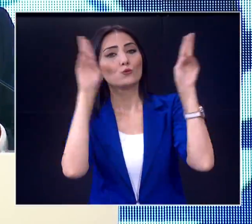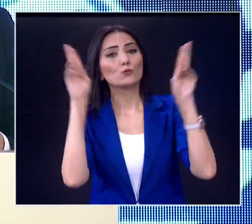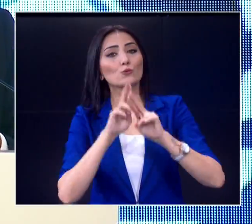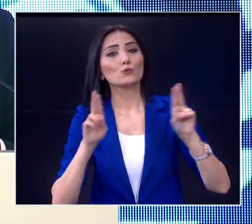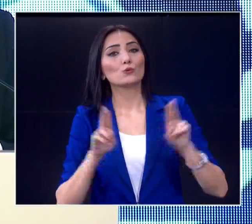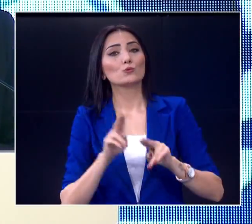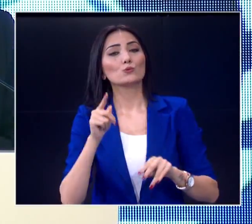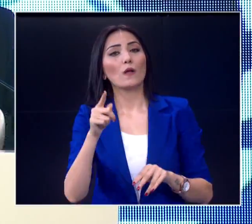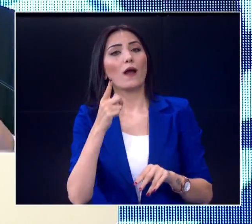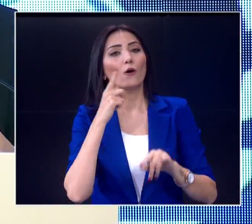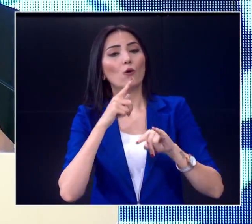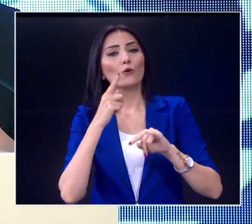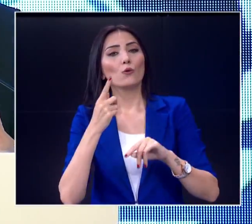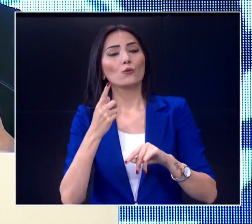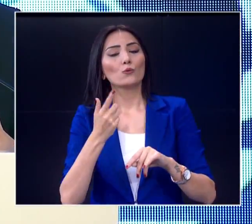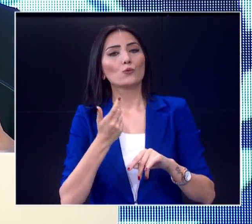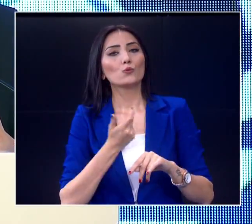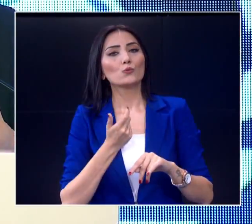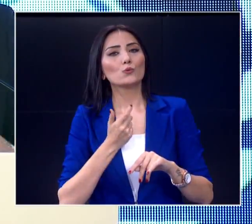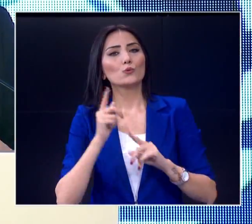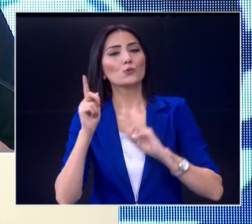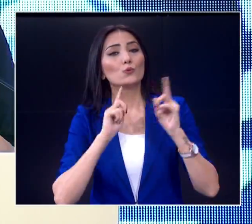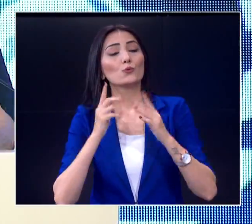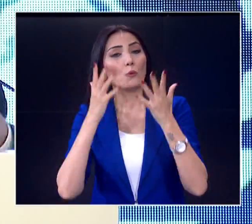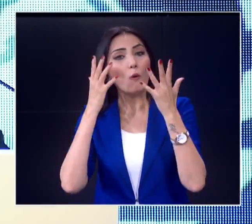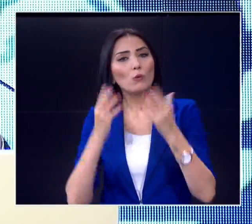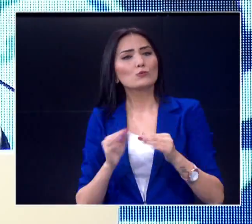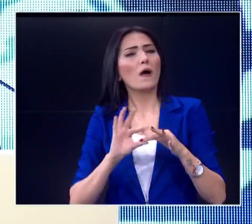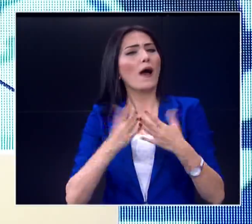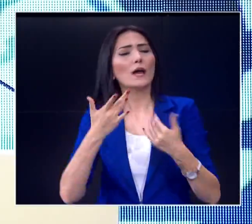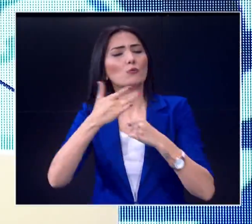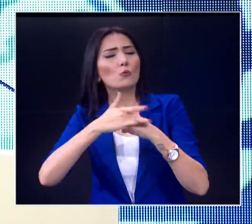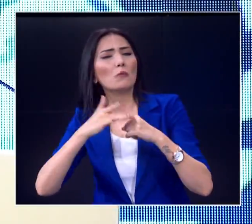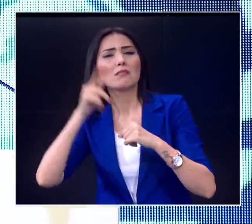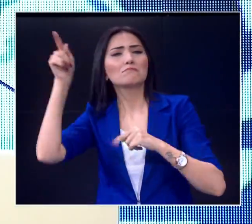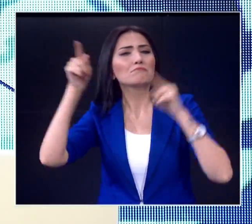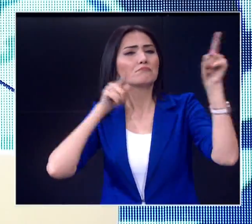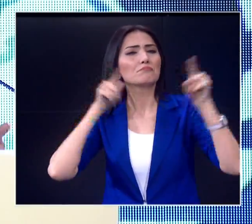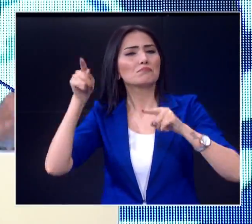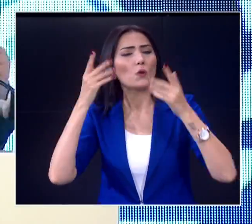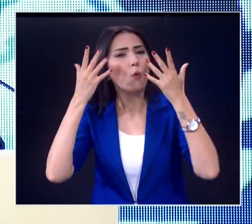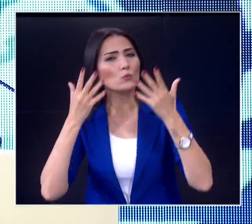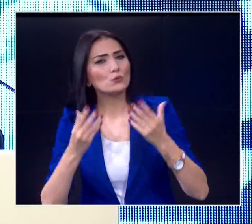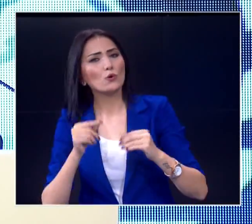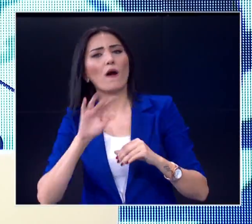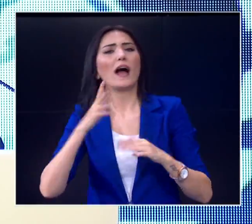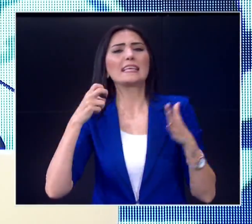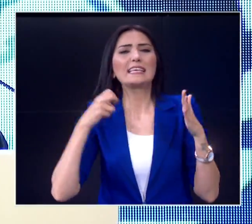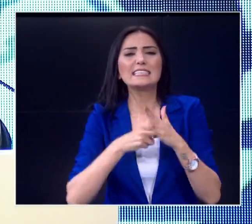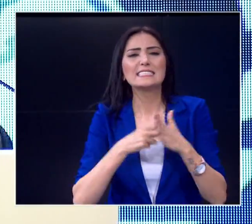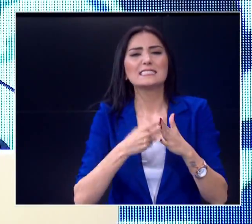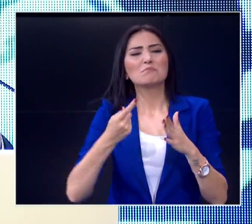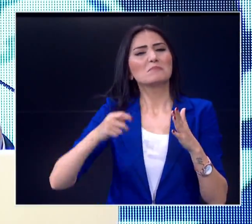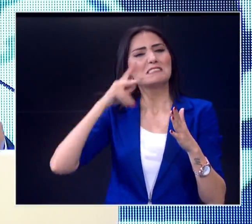uluslararası hukuku da oluştu. Dolayısıyla hangi ülkede olursa olsun, hangi isim